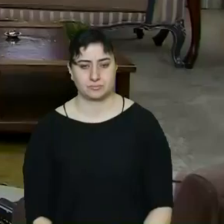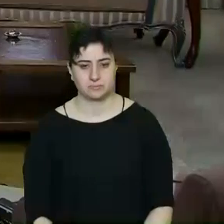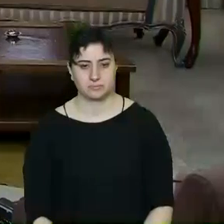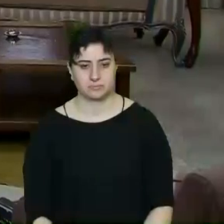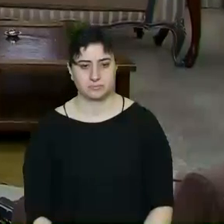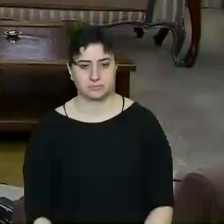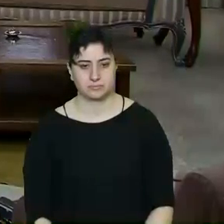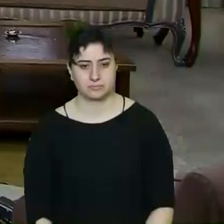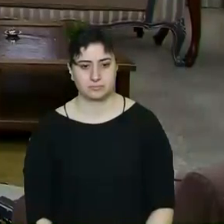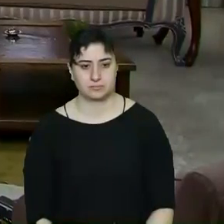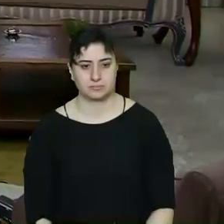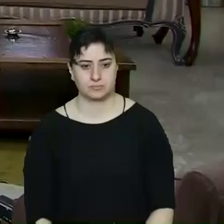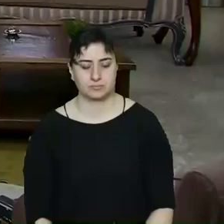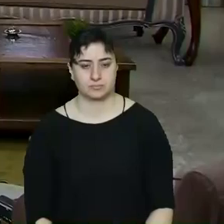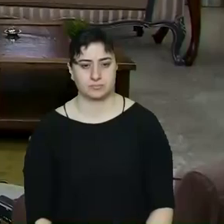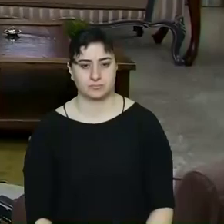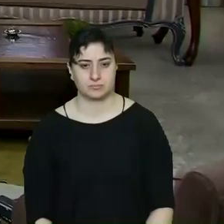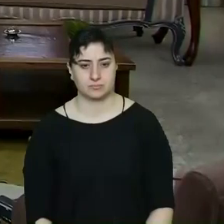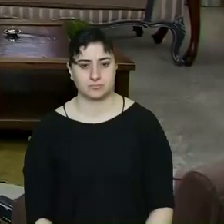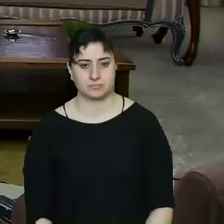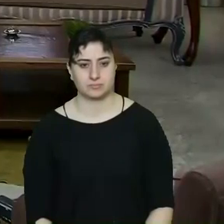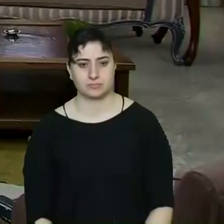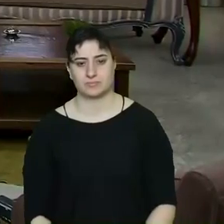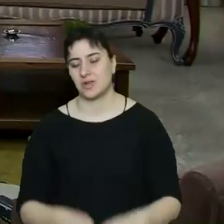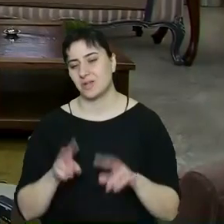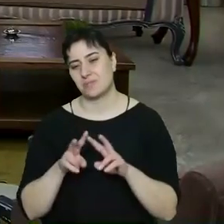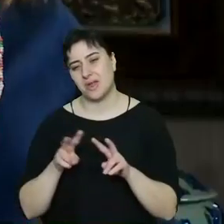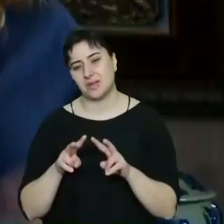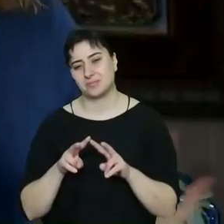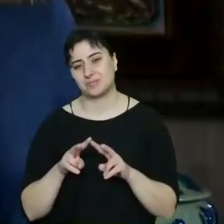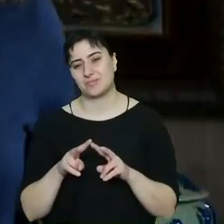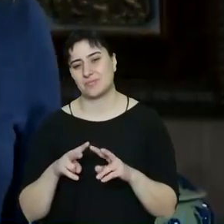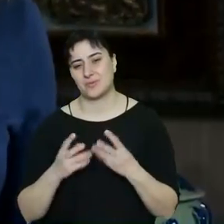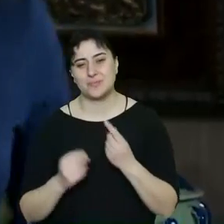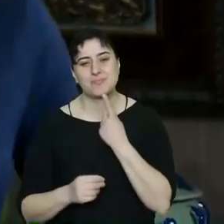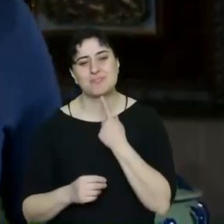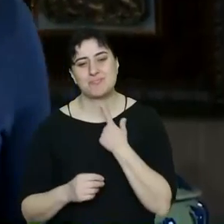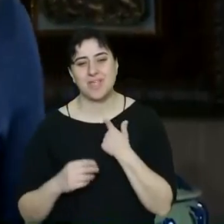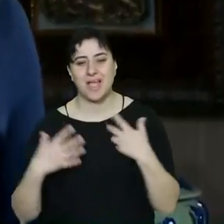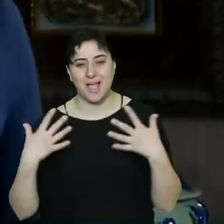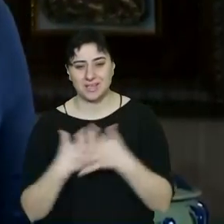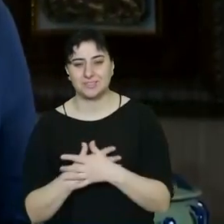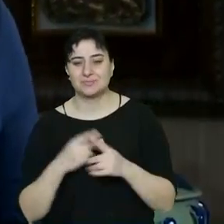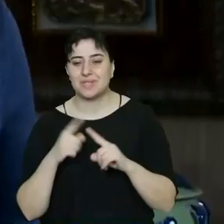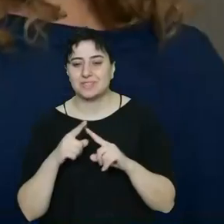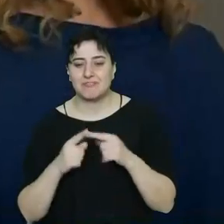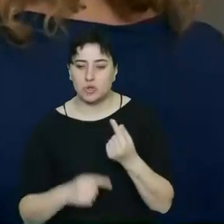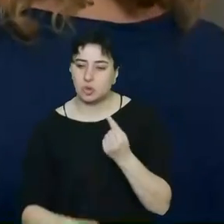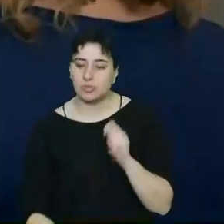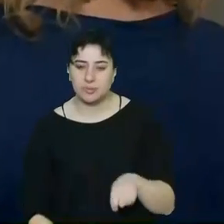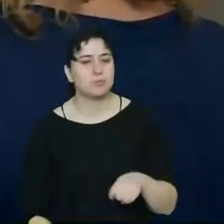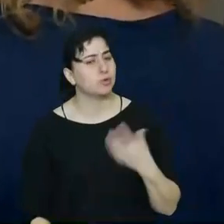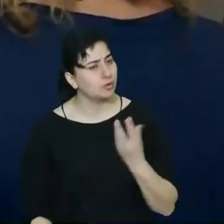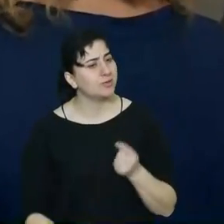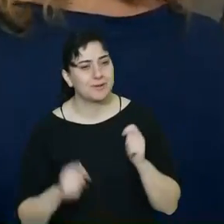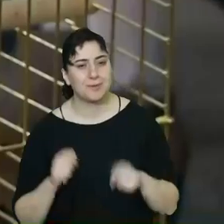Meryem'le Rüyam salona girdiler. Ha, Meryem ya. Çok canım çekti. Akşam taze fasulye yapar mısın? Aa,